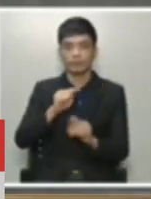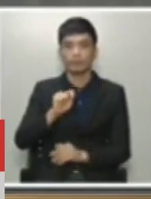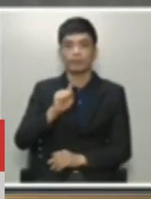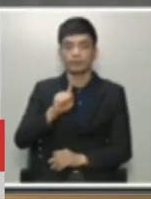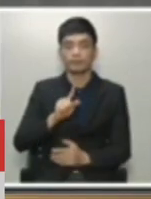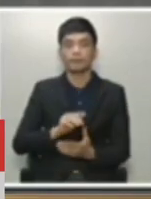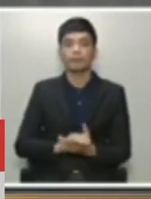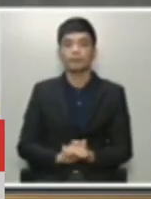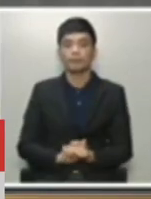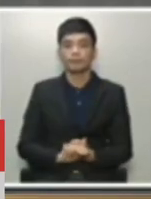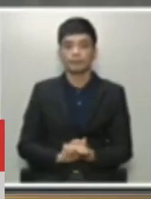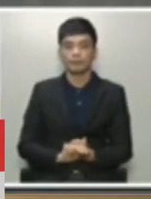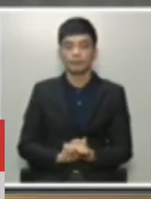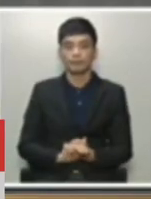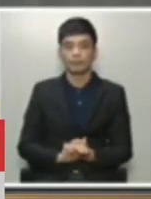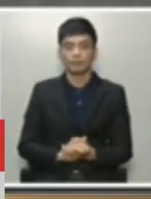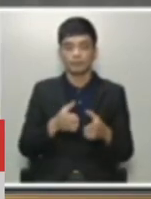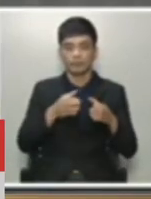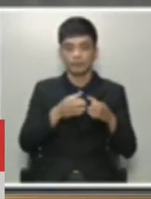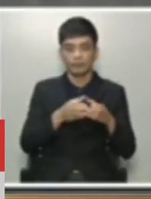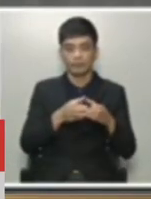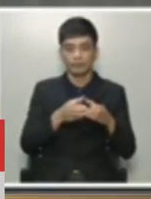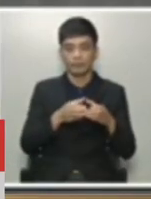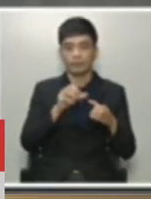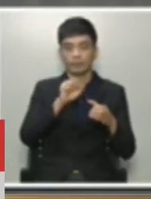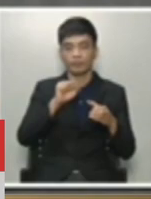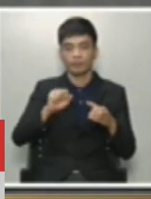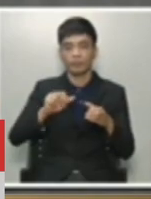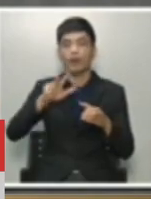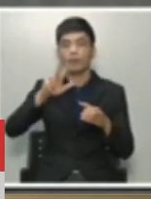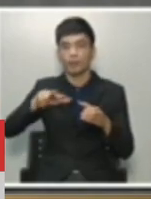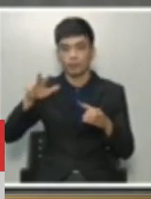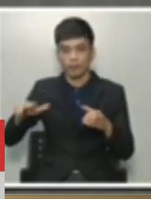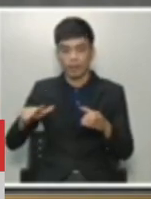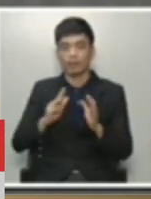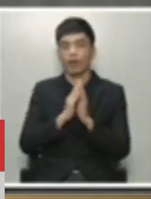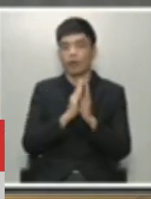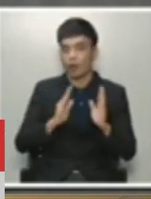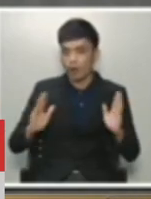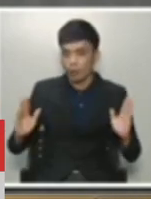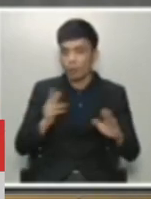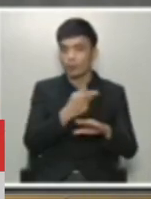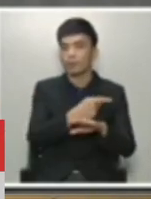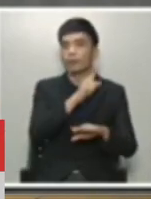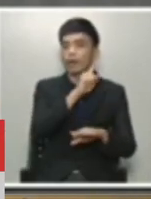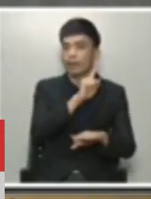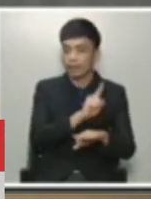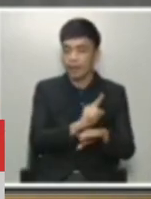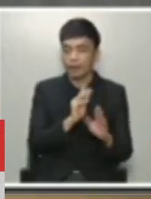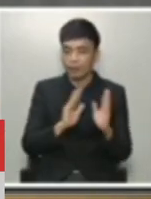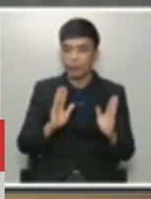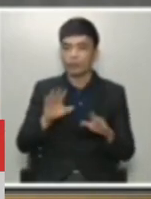ต้องขอบคุณท่านประธานครับที่ได้อนุญาตให้เพื่อนสมาชิกได้เสน